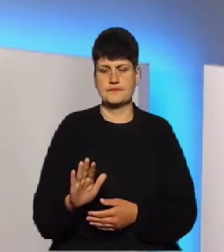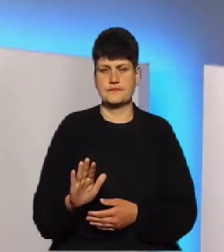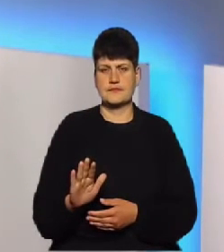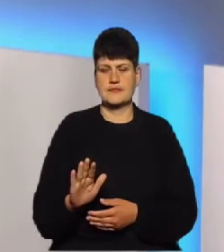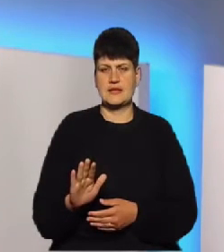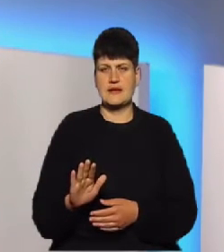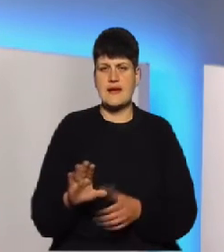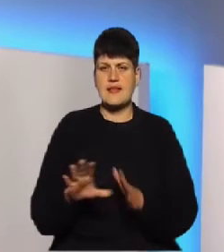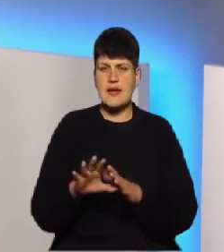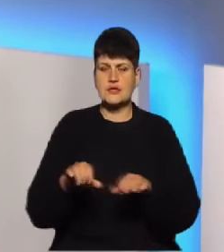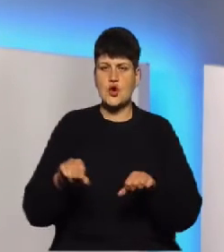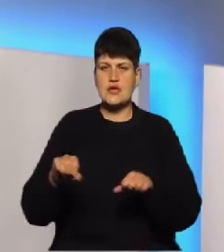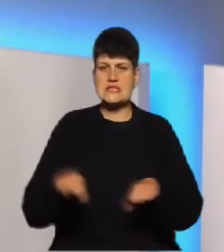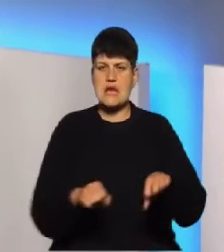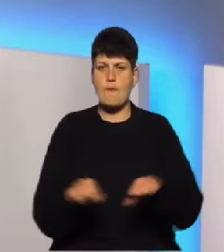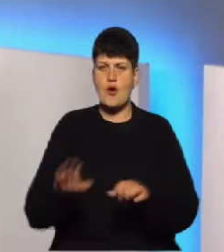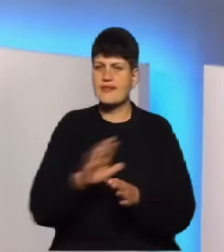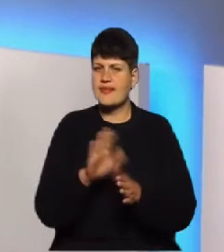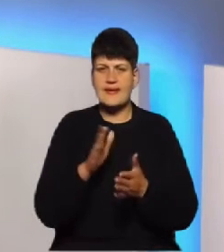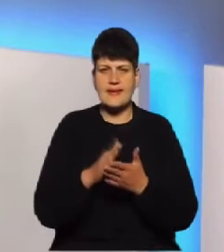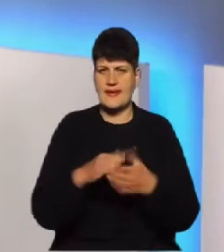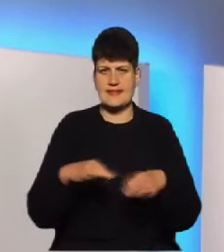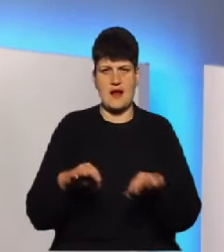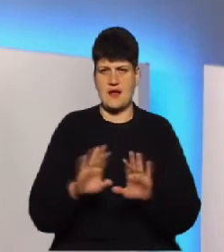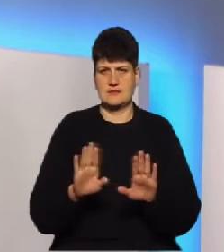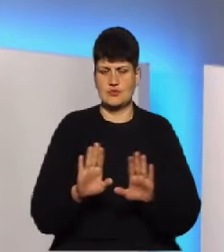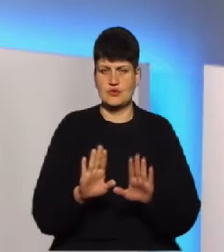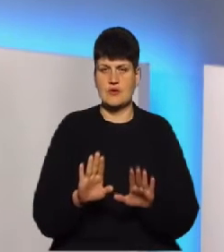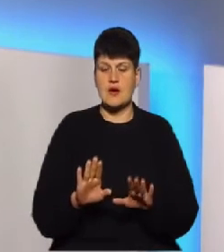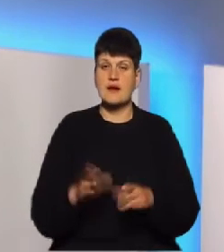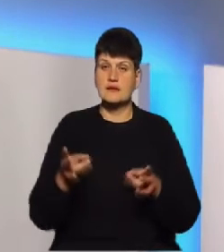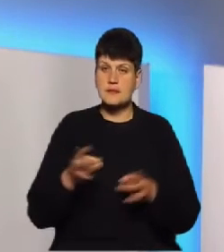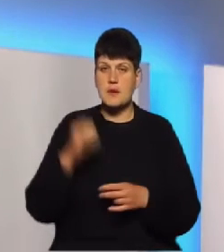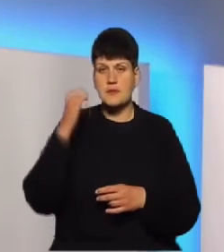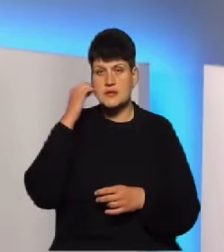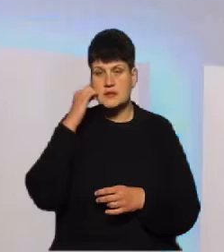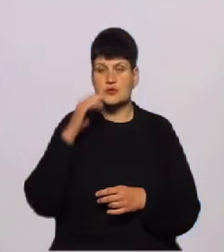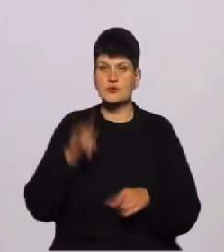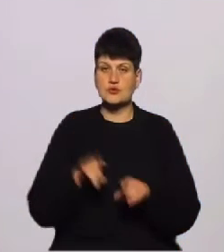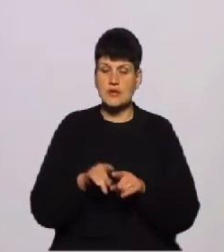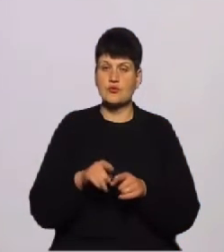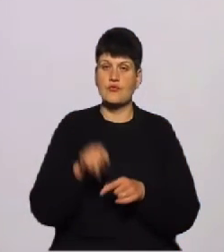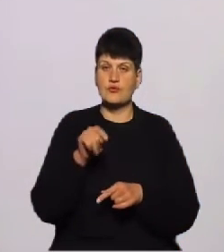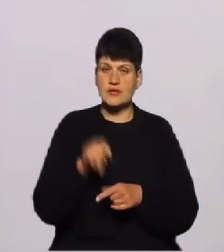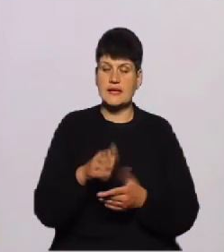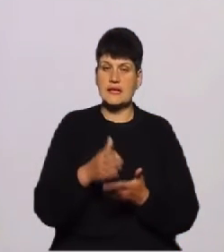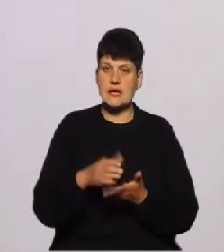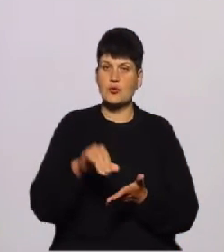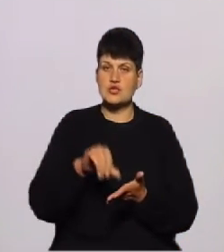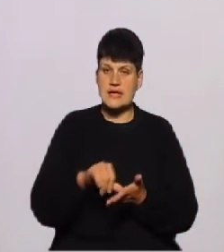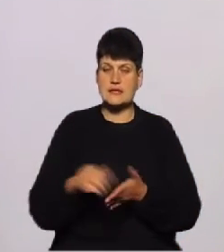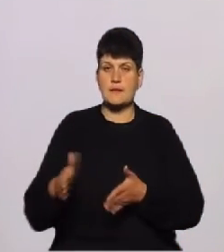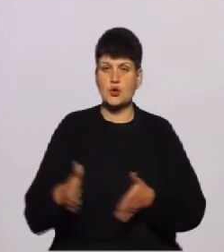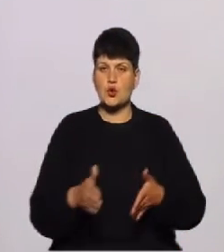електросамокат не є транспортним засобом, але в жодному випадку нам потрібно пам'ятати про те, що не все одно є учасниками дорожнього руху. От хочеться трошки